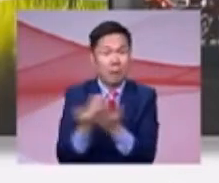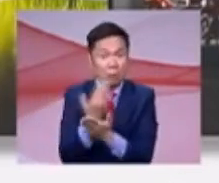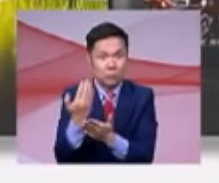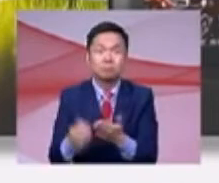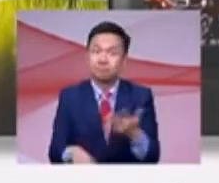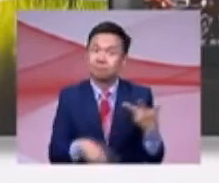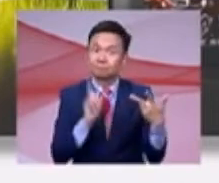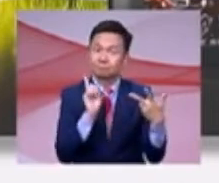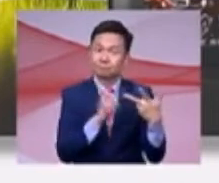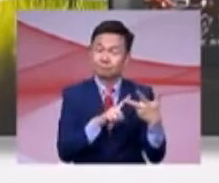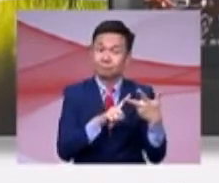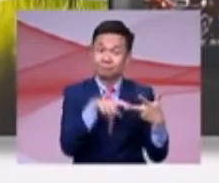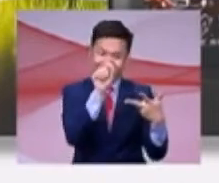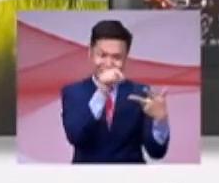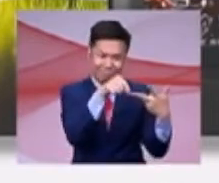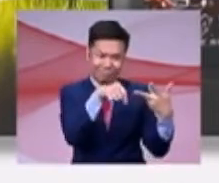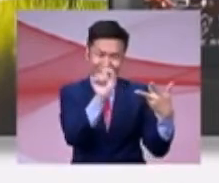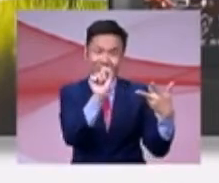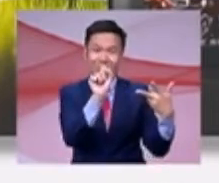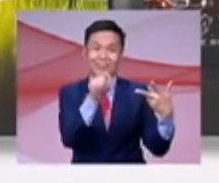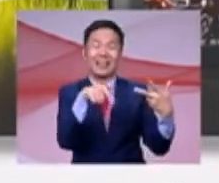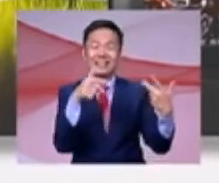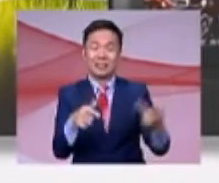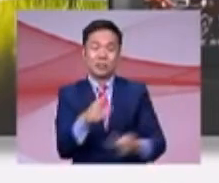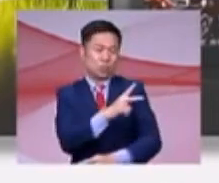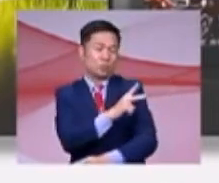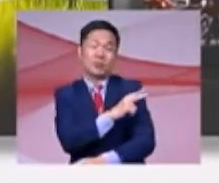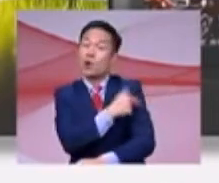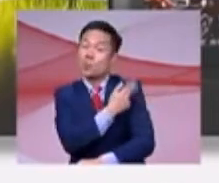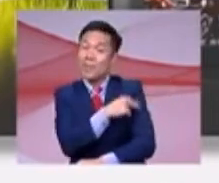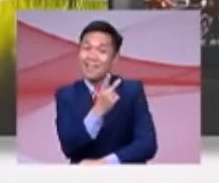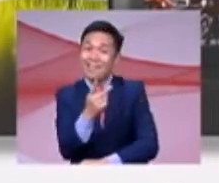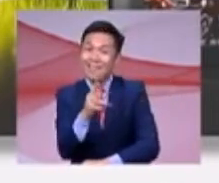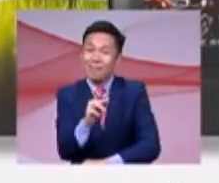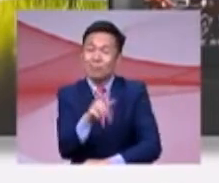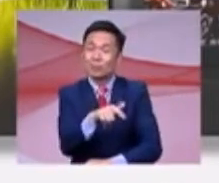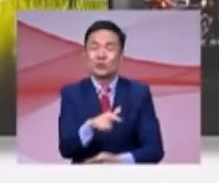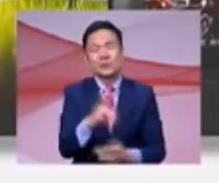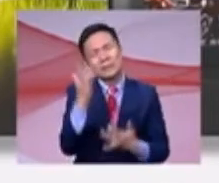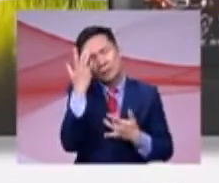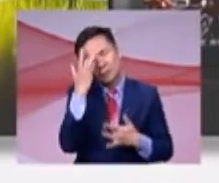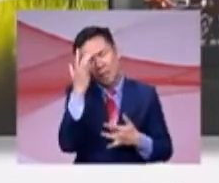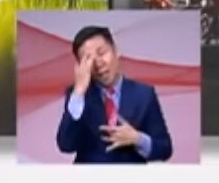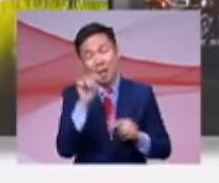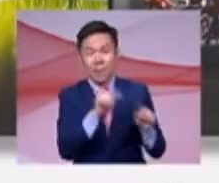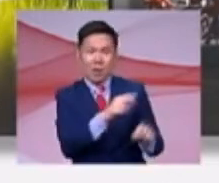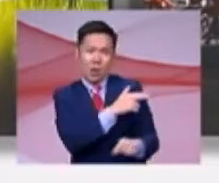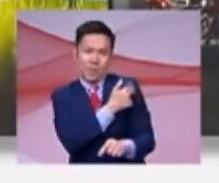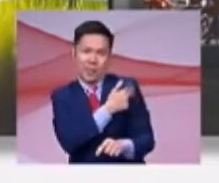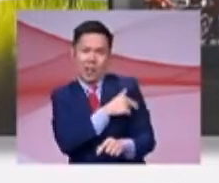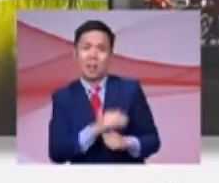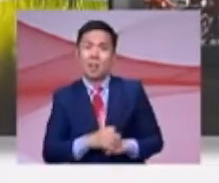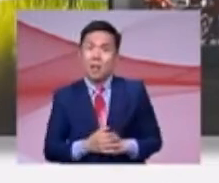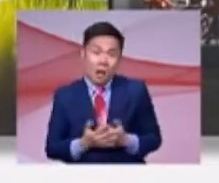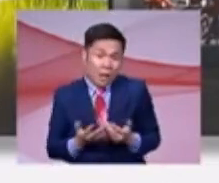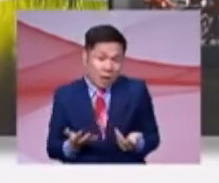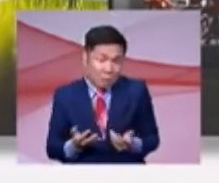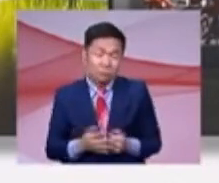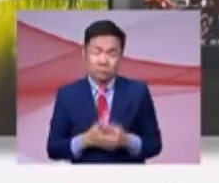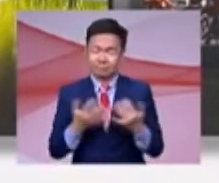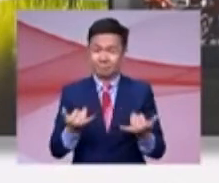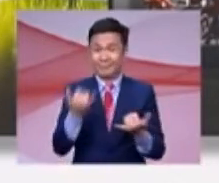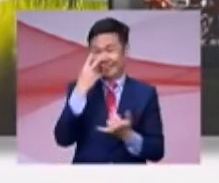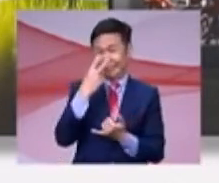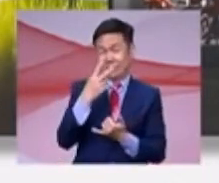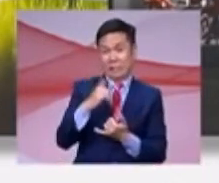lagi, iaitu fasiliti Kementerian Kesihatan untuk menampung pesakit-pesakit yang masuk ke hospital. Dan setakat ini